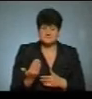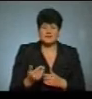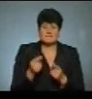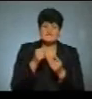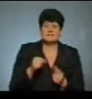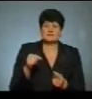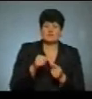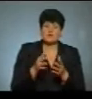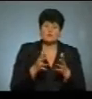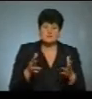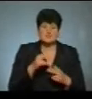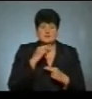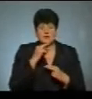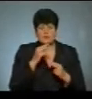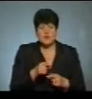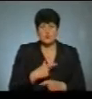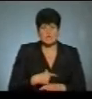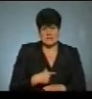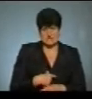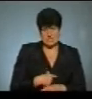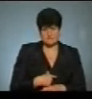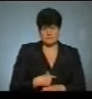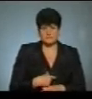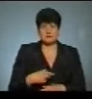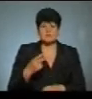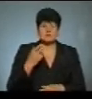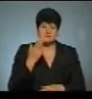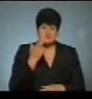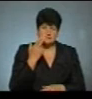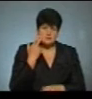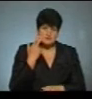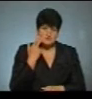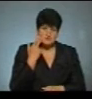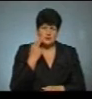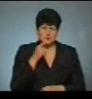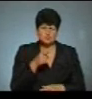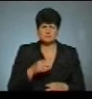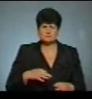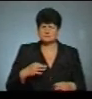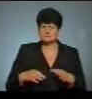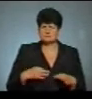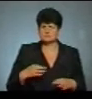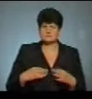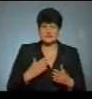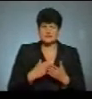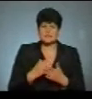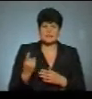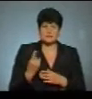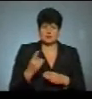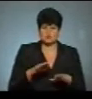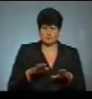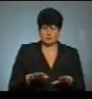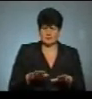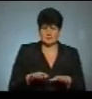більше звернути увагу на себе. Тобто зазвичай тут роздратування виходить на перше місце,